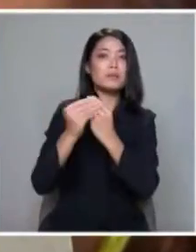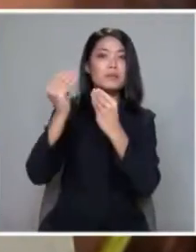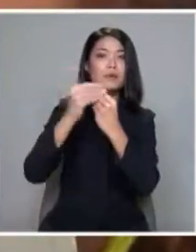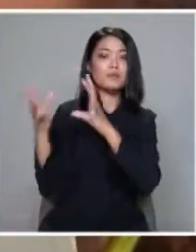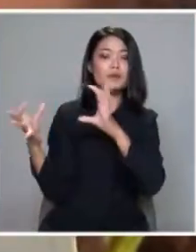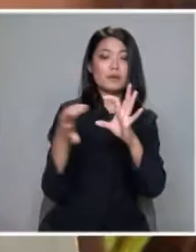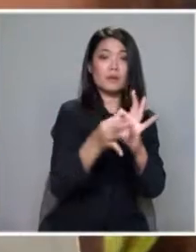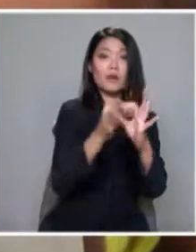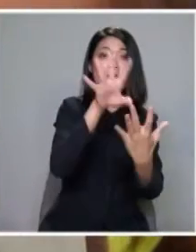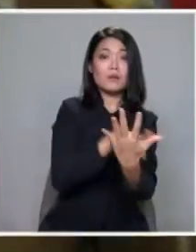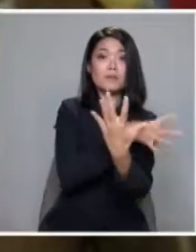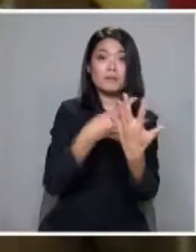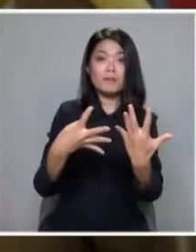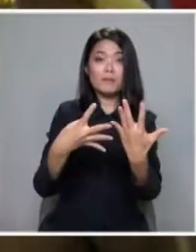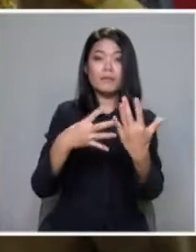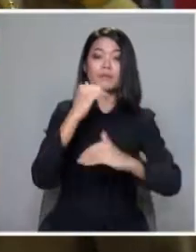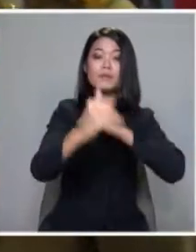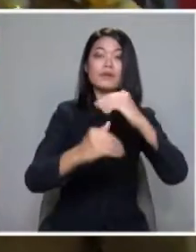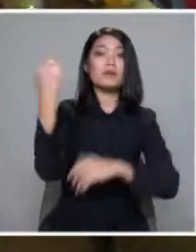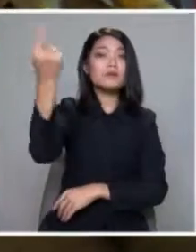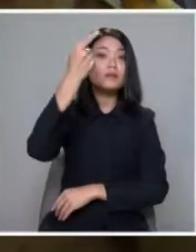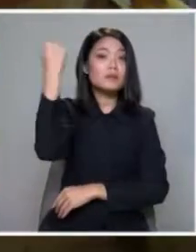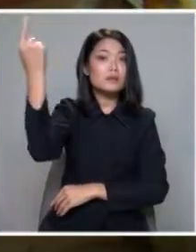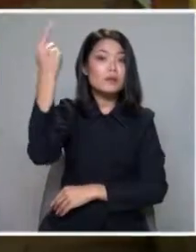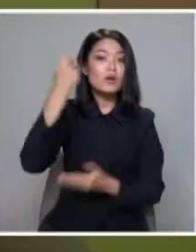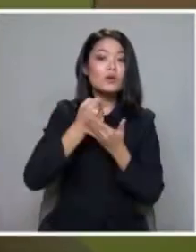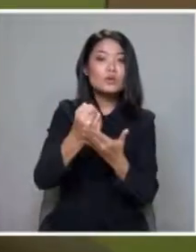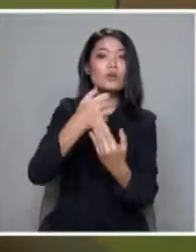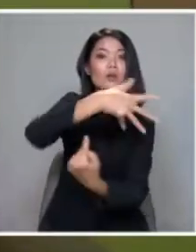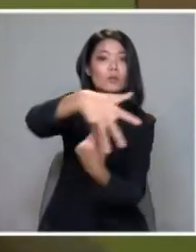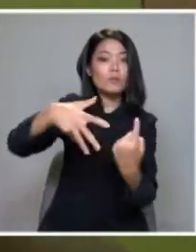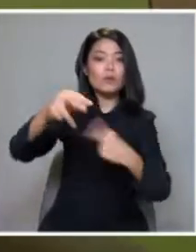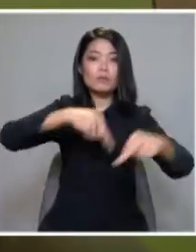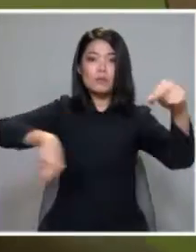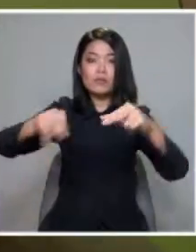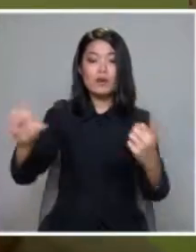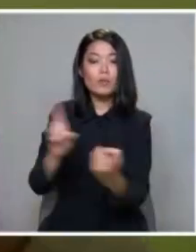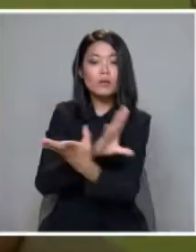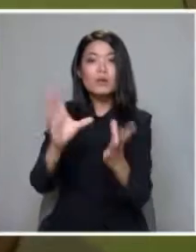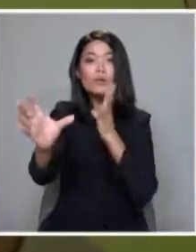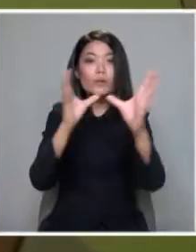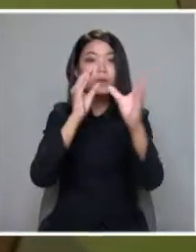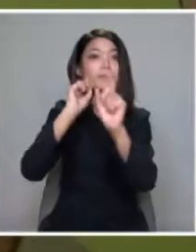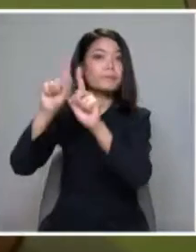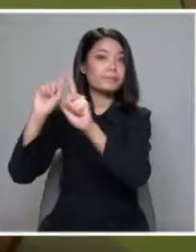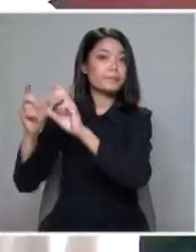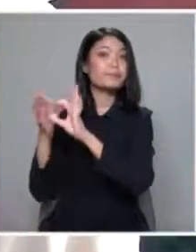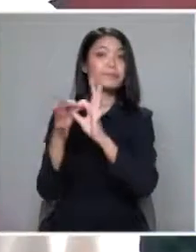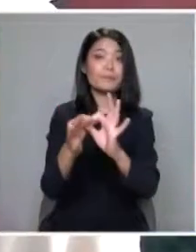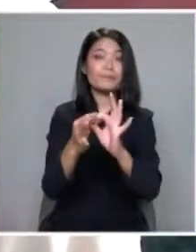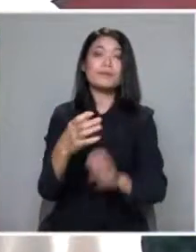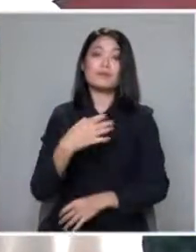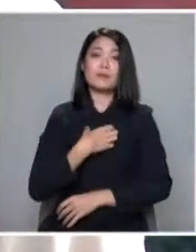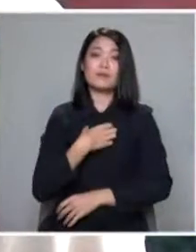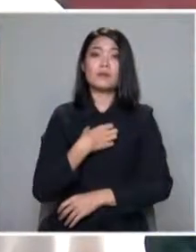าศักยภาพการท่องเที่ยวให้เป็นการท่องเที่ยวในเชิงอนุรักษ์และเส้นทางวัฒนธรรม มีความต้องการอยาก